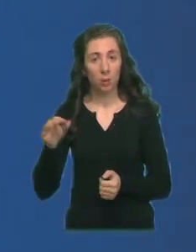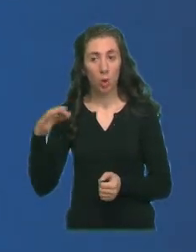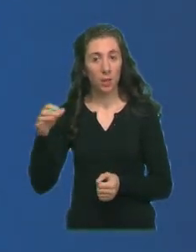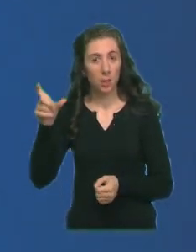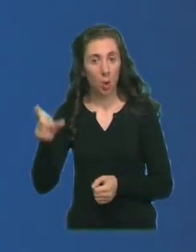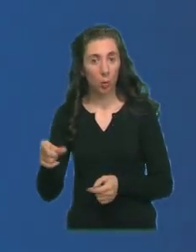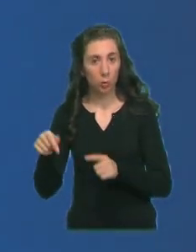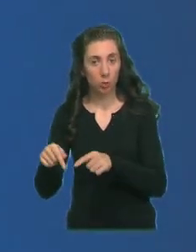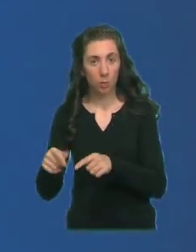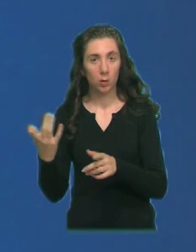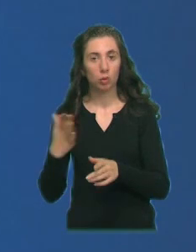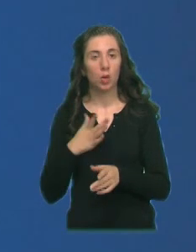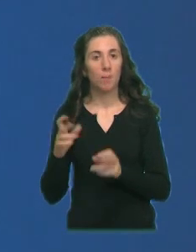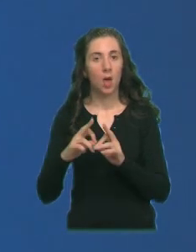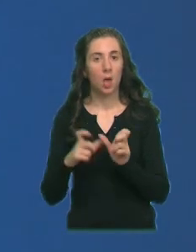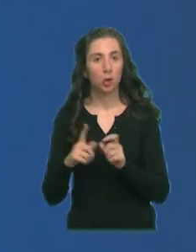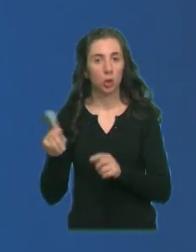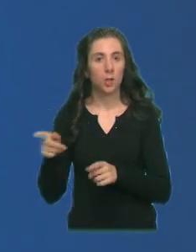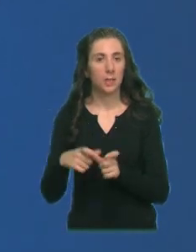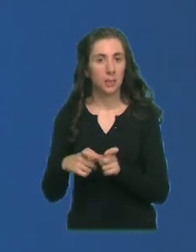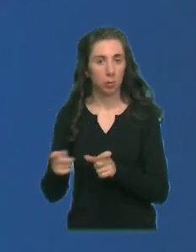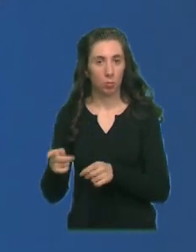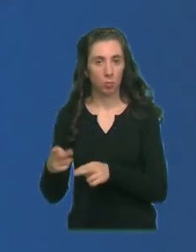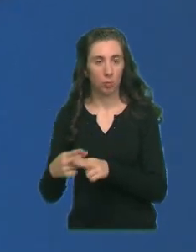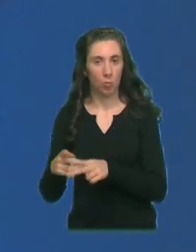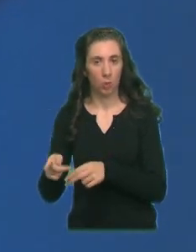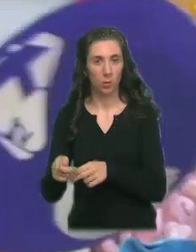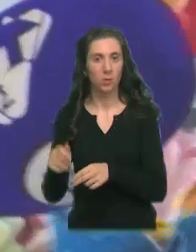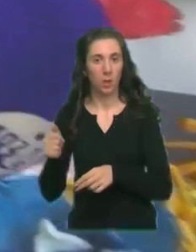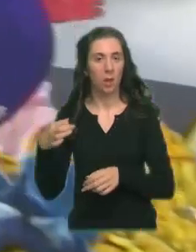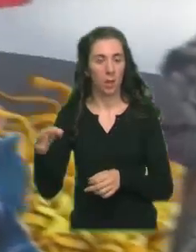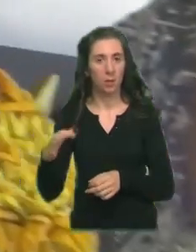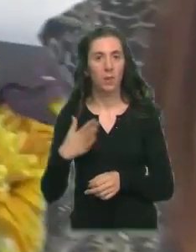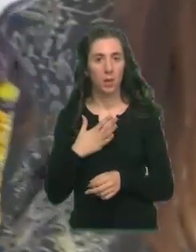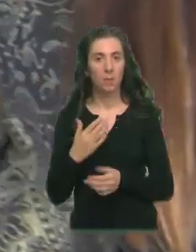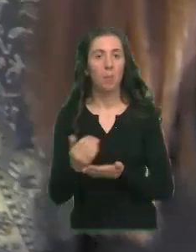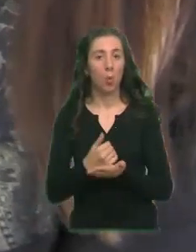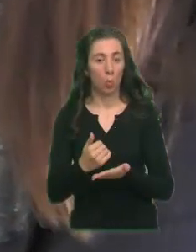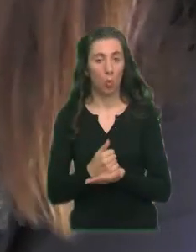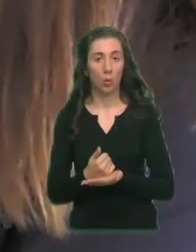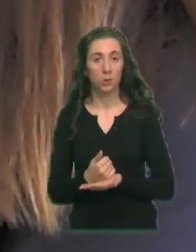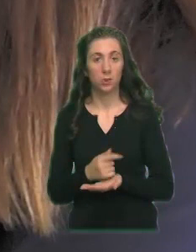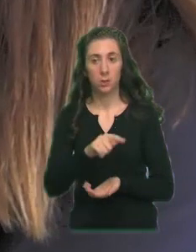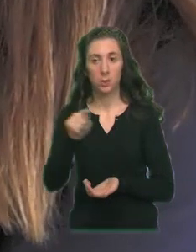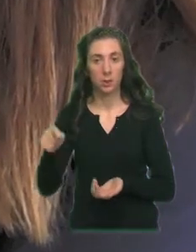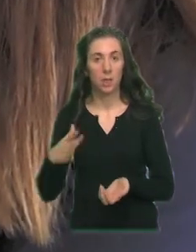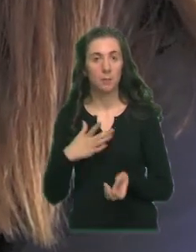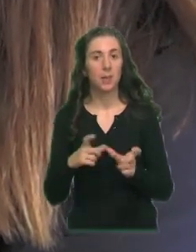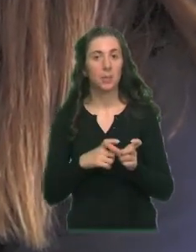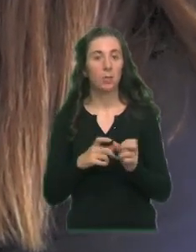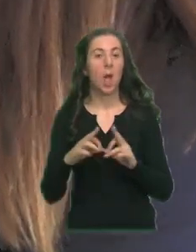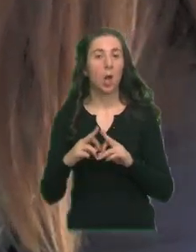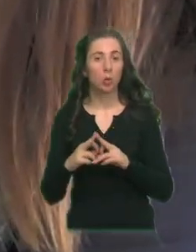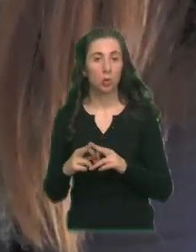sindromom autizma, ali ne Asperger, on je jedini, da. Da. I što ga to nekako ističe od